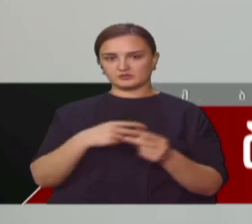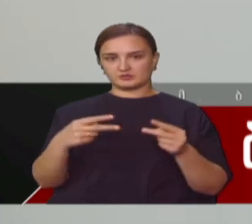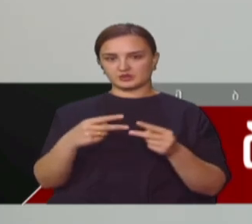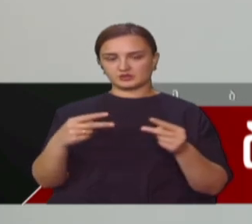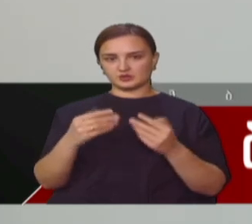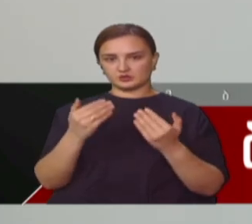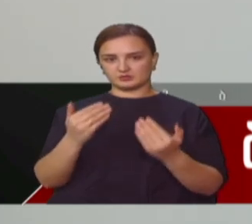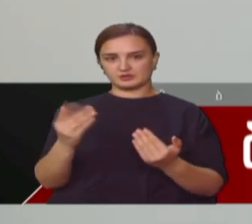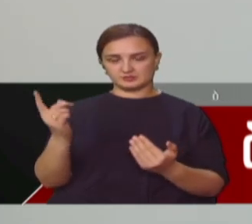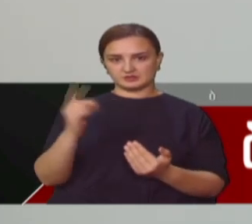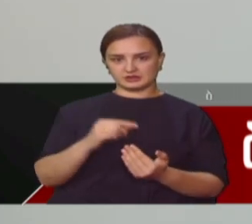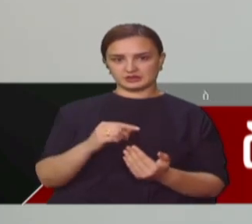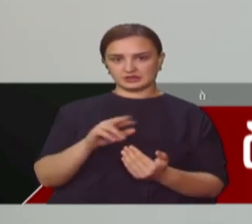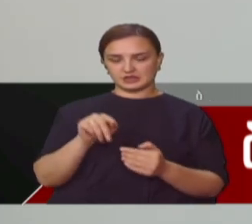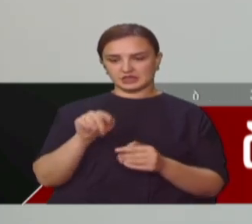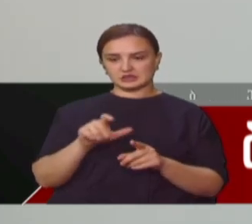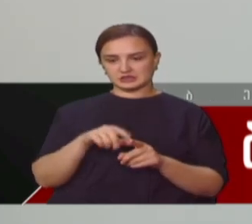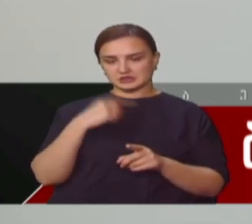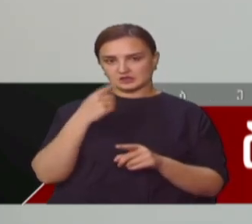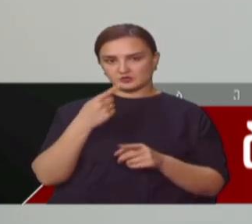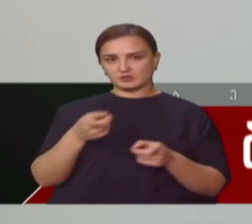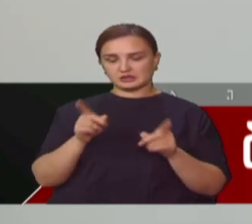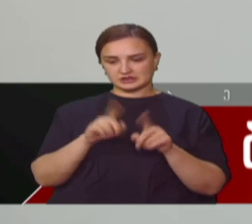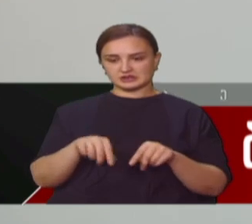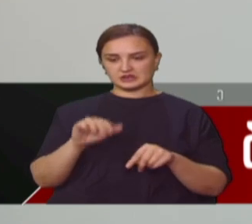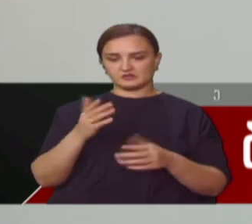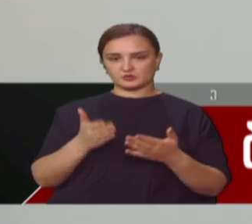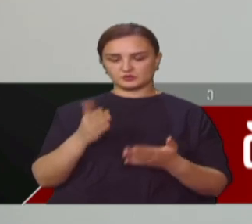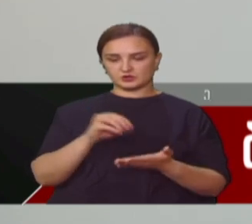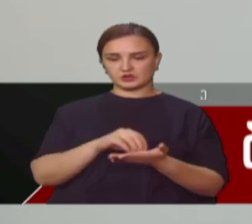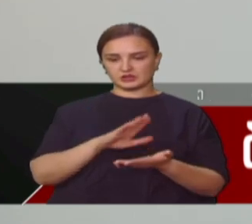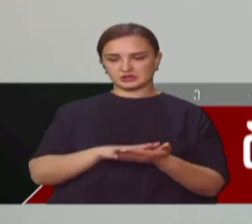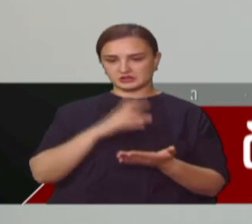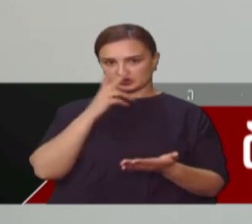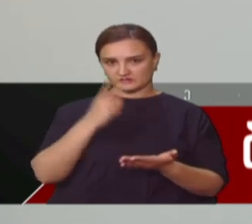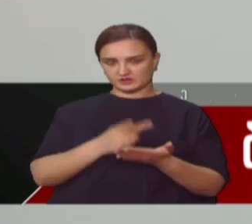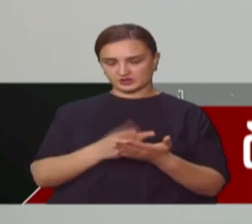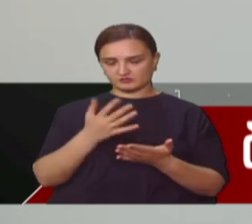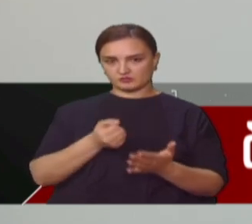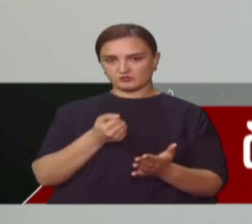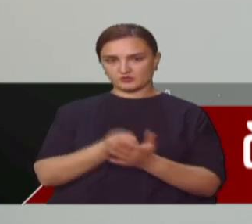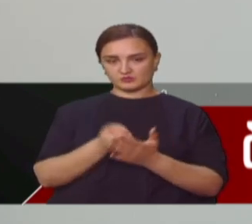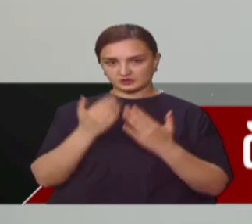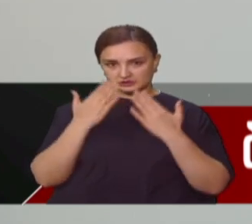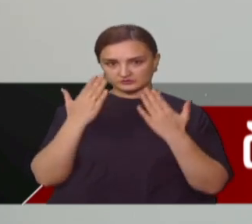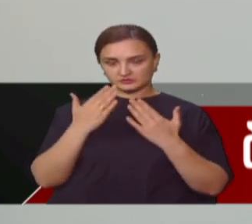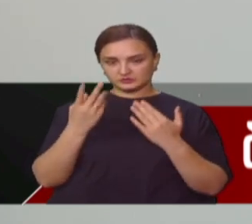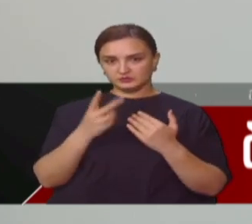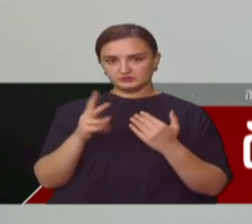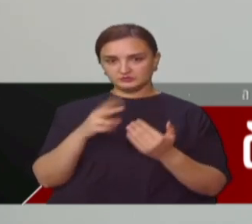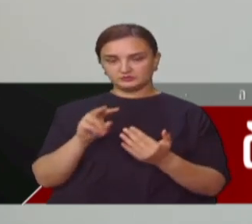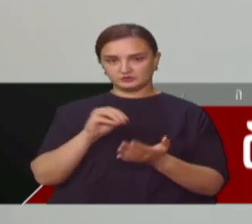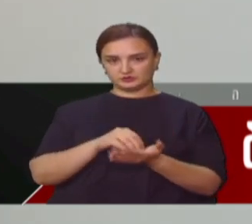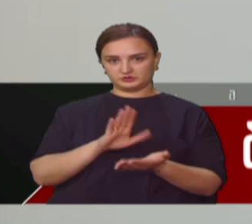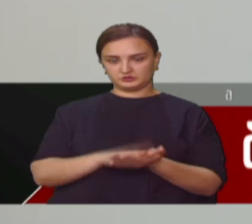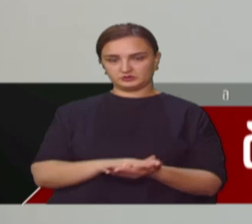პარტნიორების მხრიდან. Da, laparatia, ისევე tu ce-au făcut, tu am ce-au făcut, bolonde tu ce-au făcut, aia muzda meore, ce-au